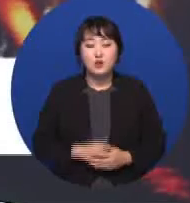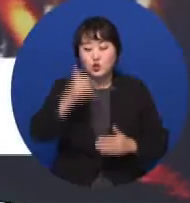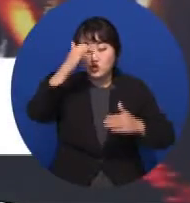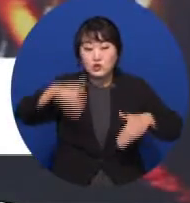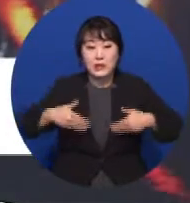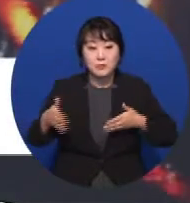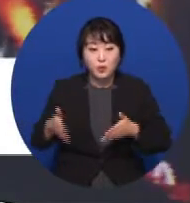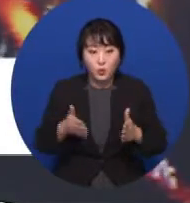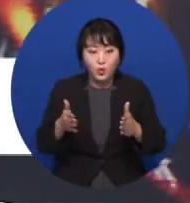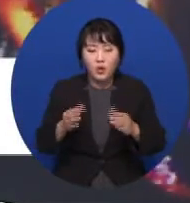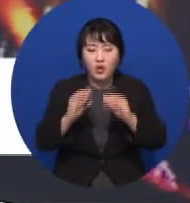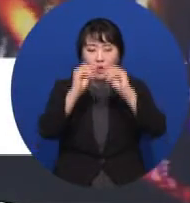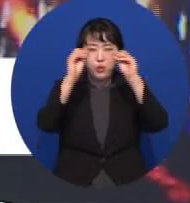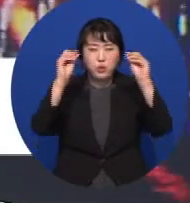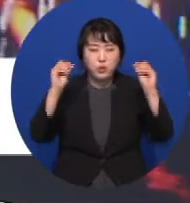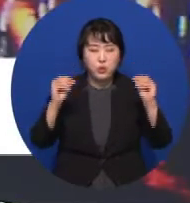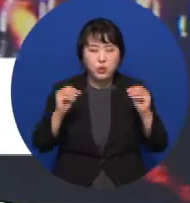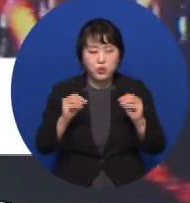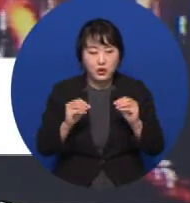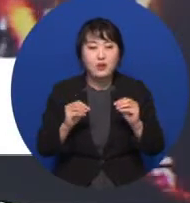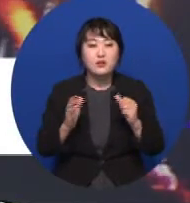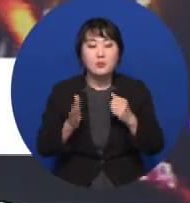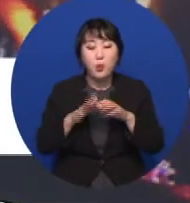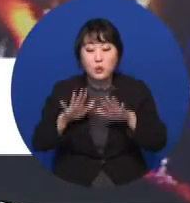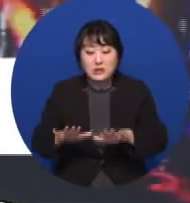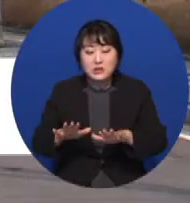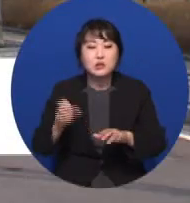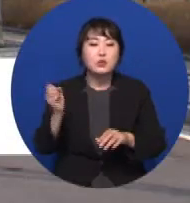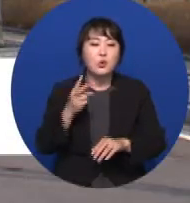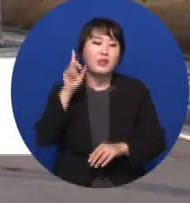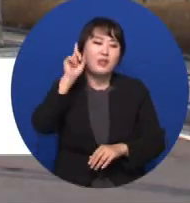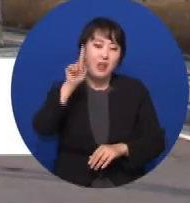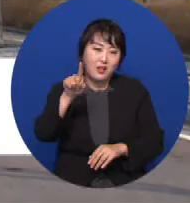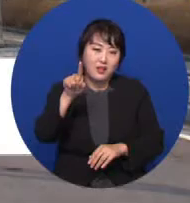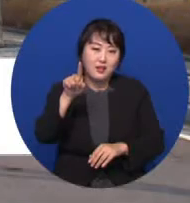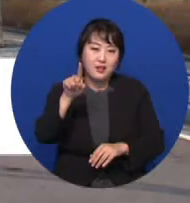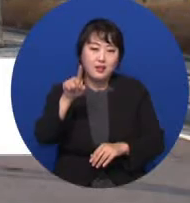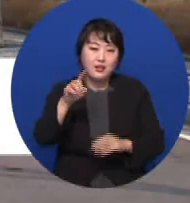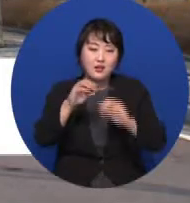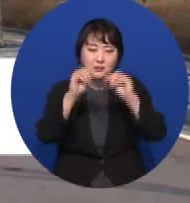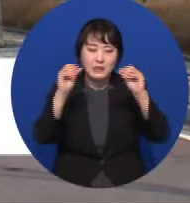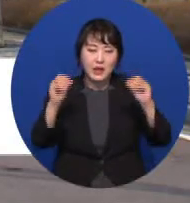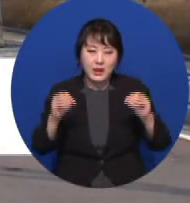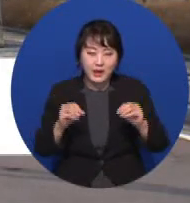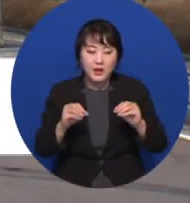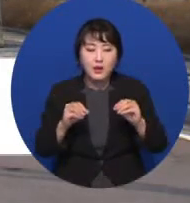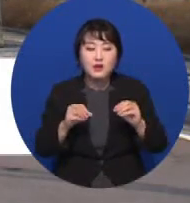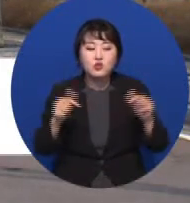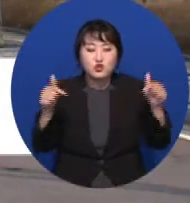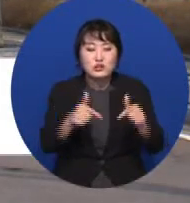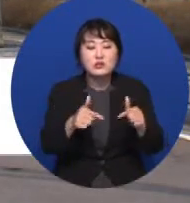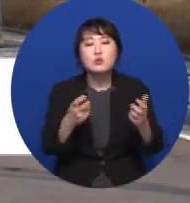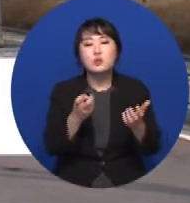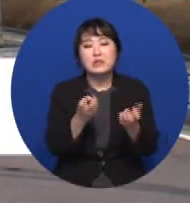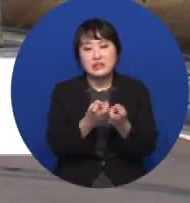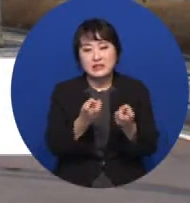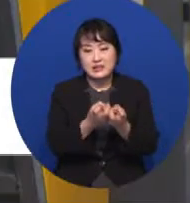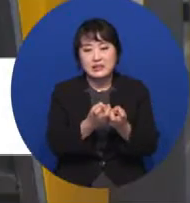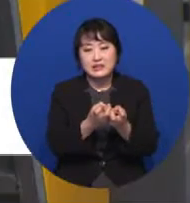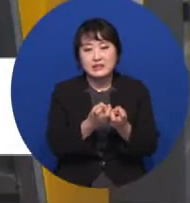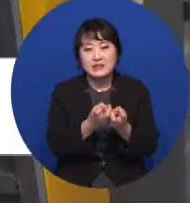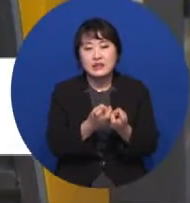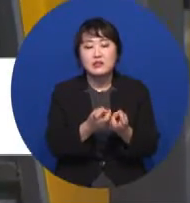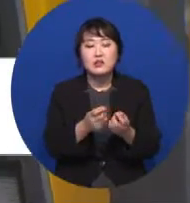충남도가 고농도 미세먼지 의 확산으로 오늘 이어 내일도 미세먼지 비상 저감 조치를 시행합니다 이에 따라